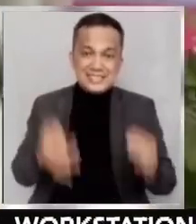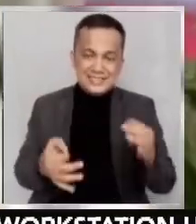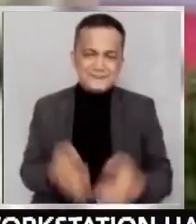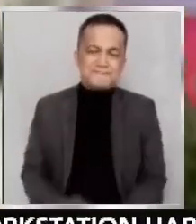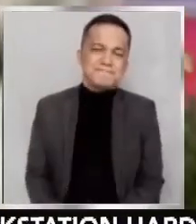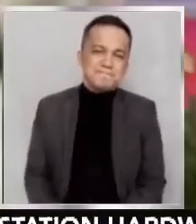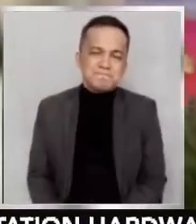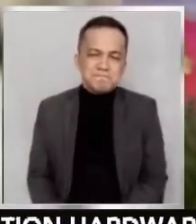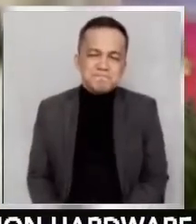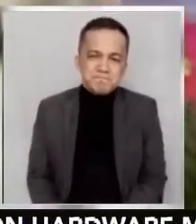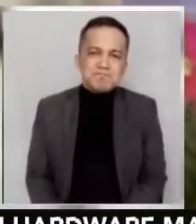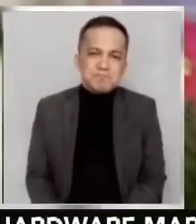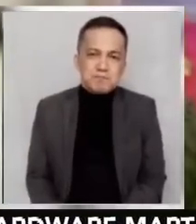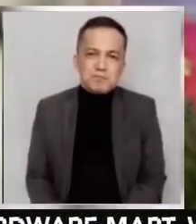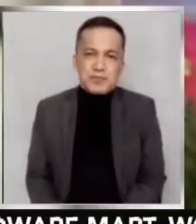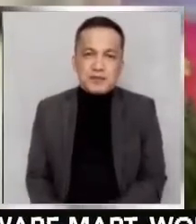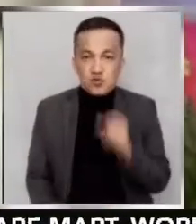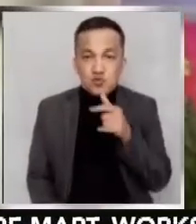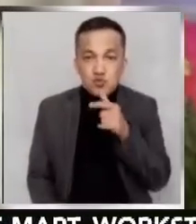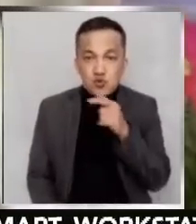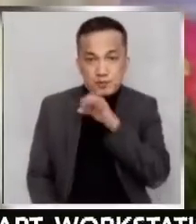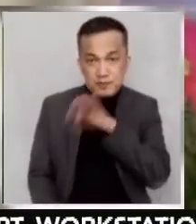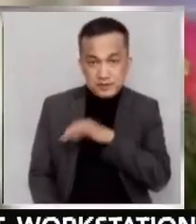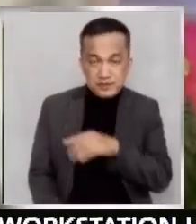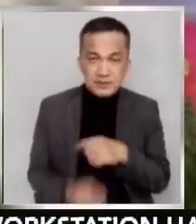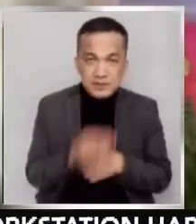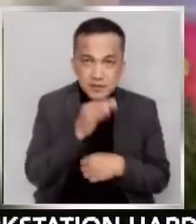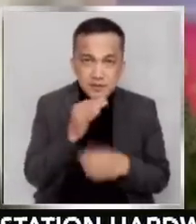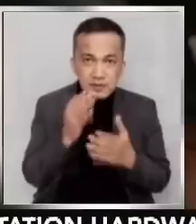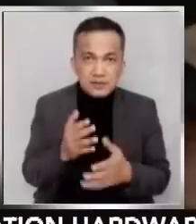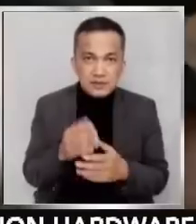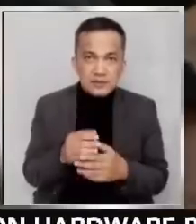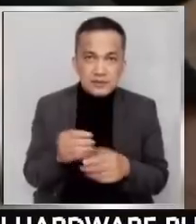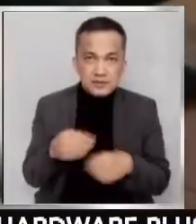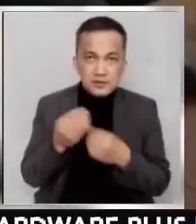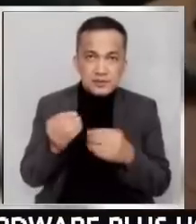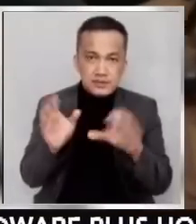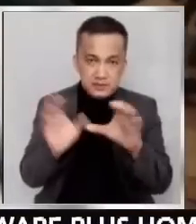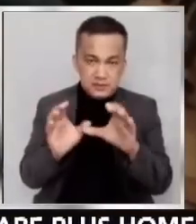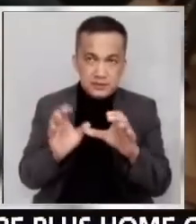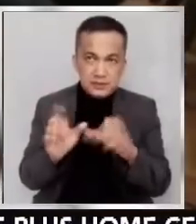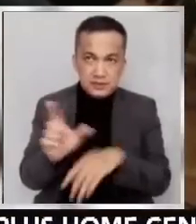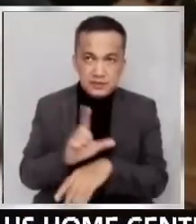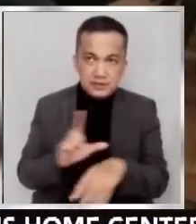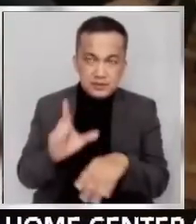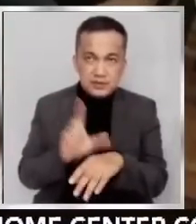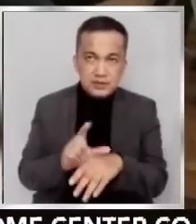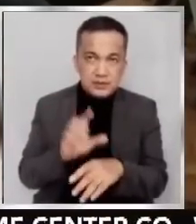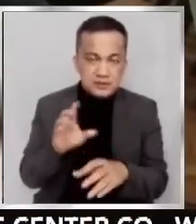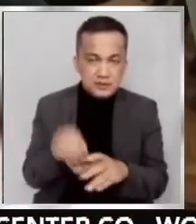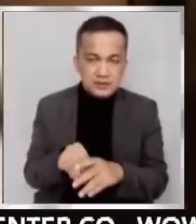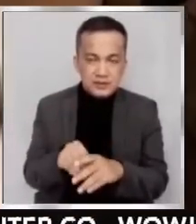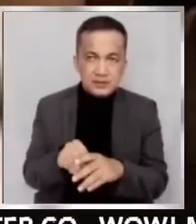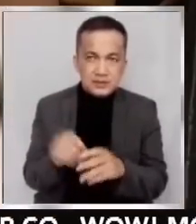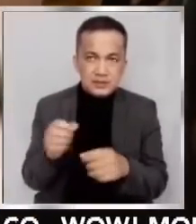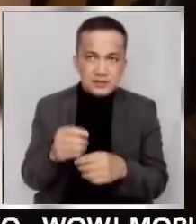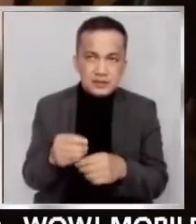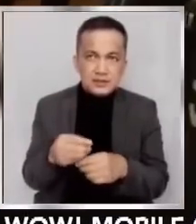Ang mga nakinabang na magsasaka, inabutan na ng mga titulo ng lupa, kabilang ang mga naimbitahan sa palasyo.